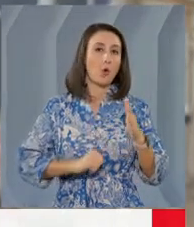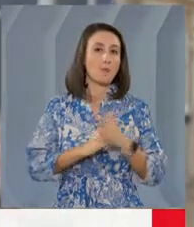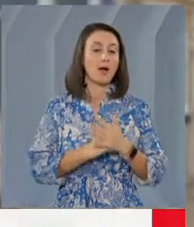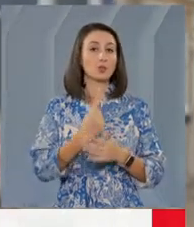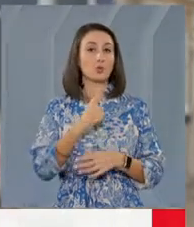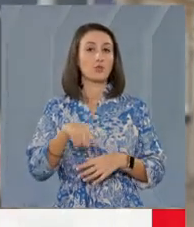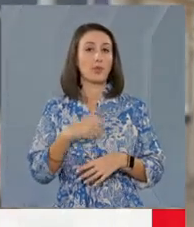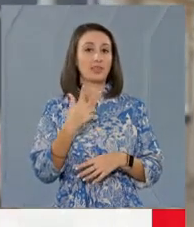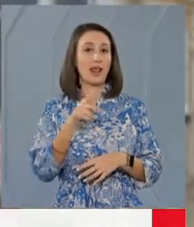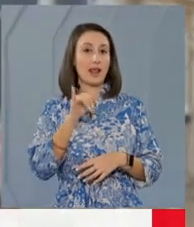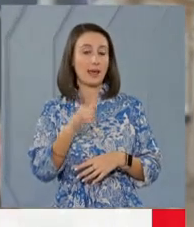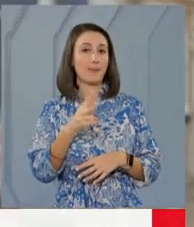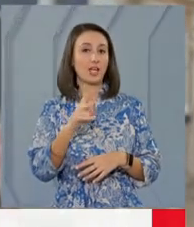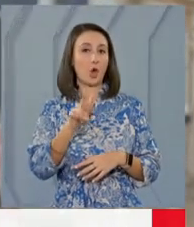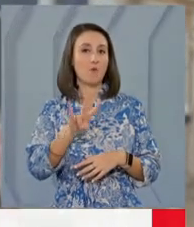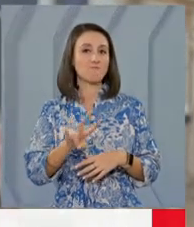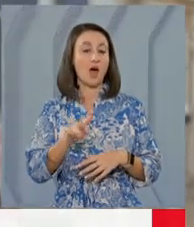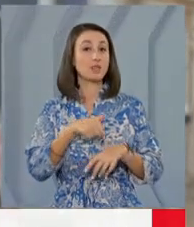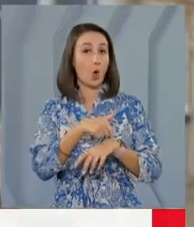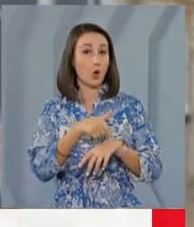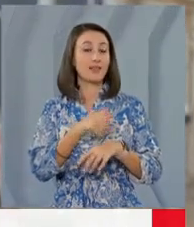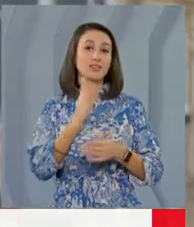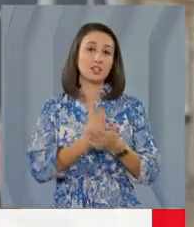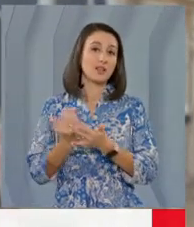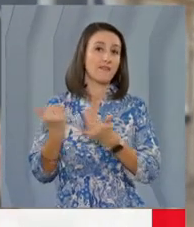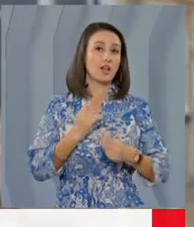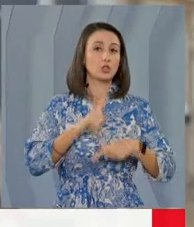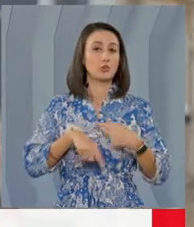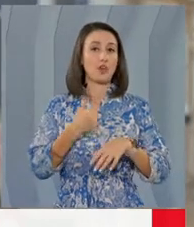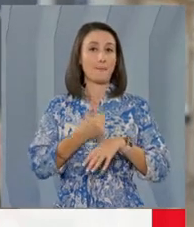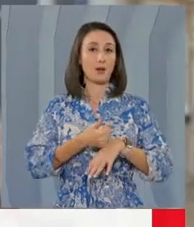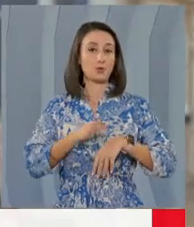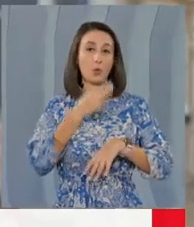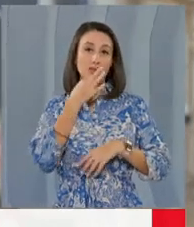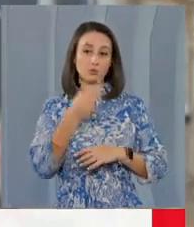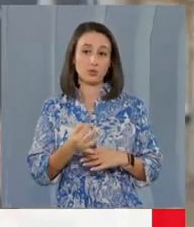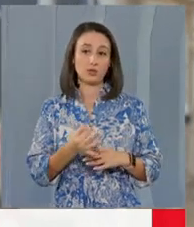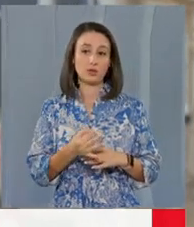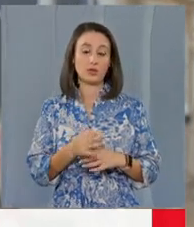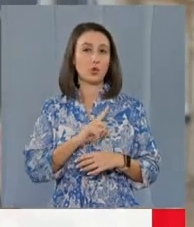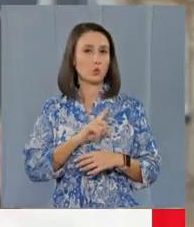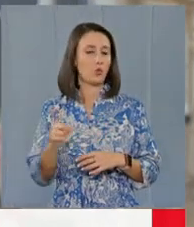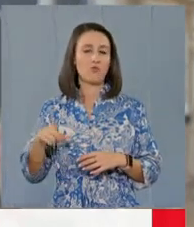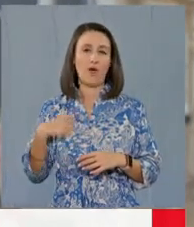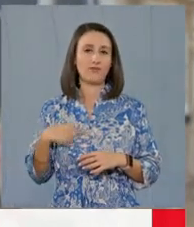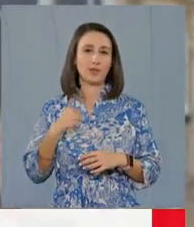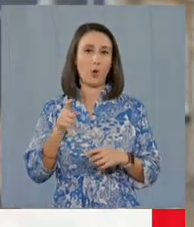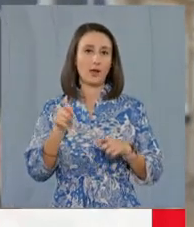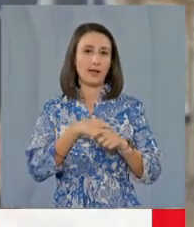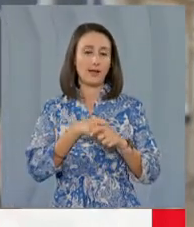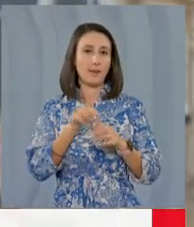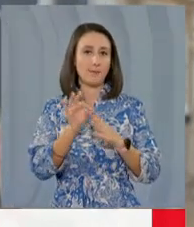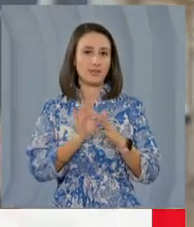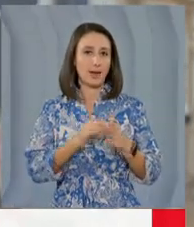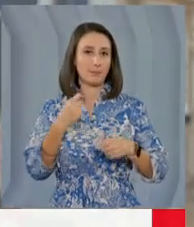de 1,3 lei pe kilowattoră. Decizia vine după ce premierul Nicolae Ciucă declara că nu va exista o